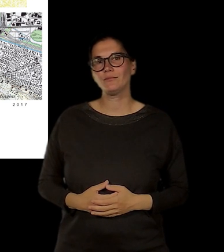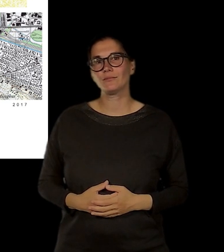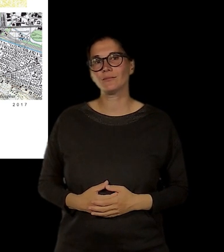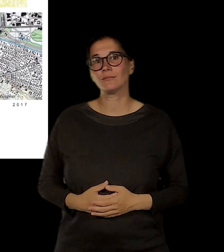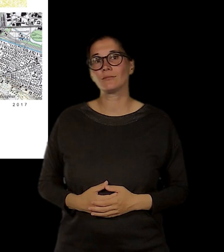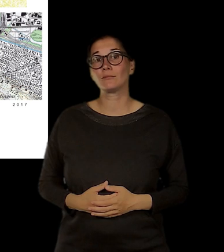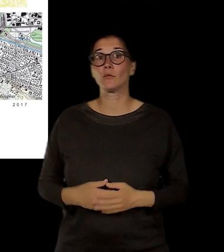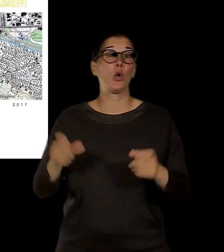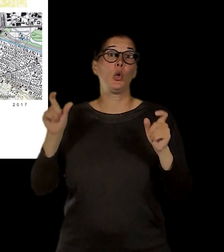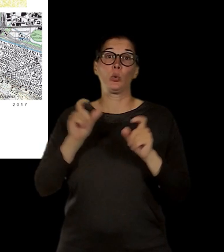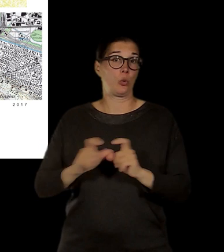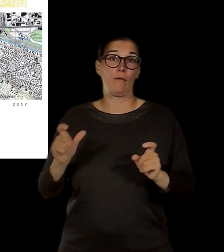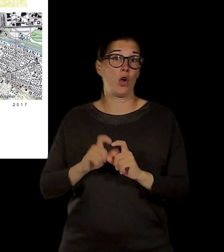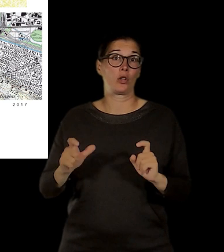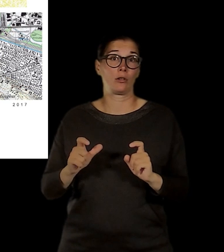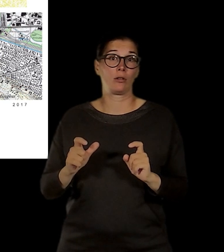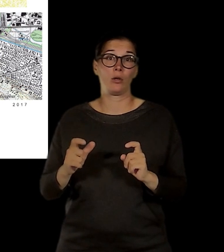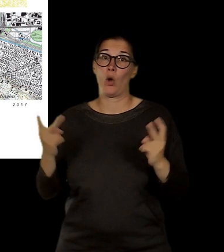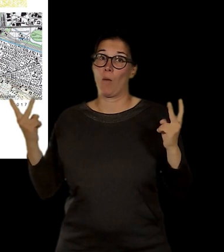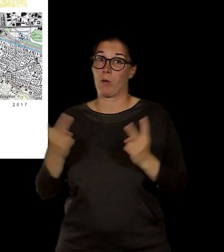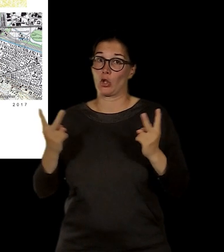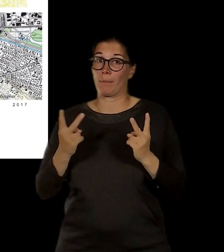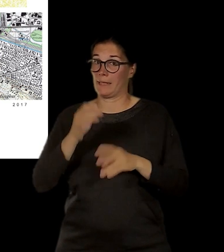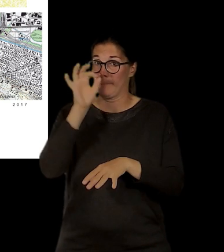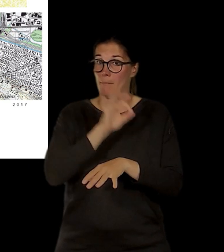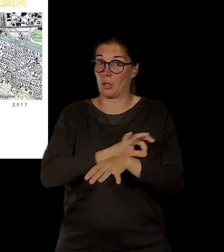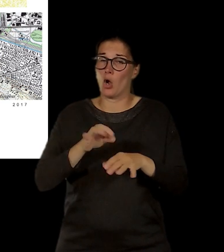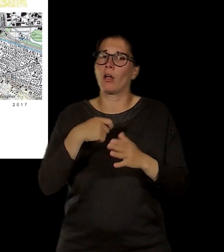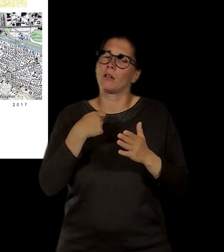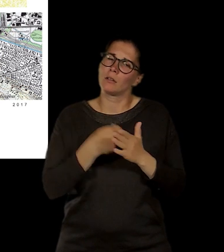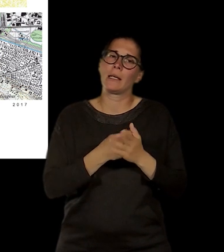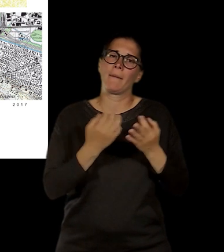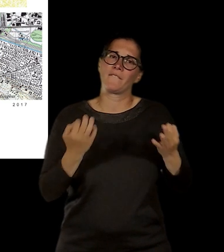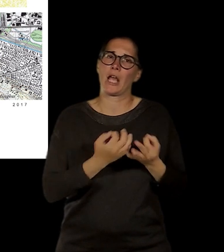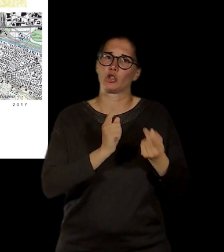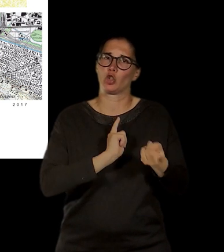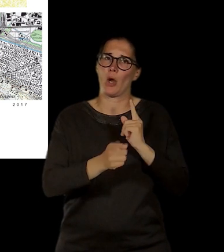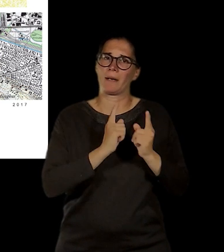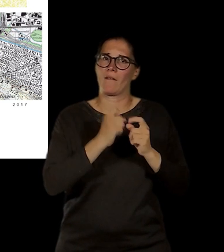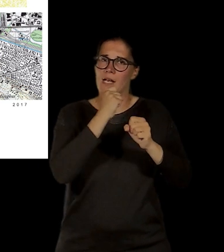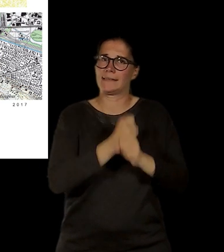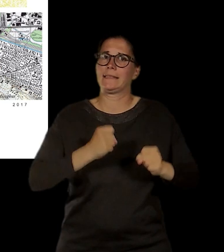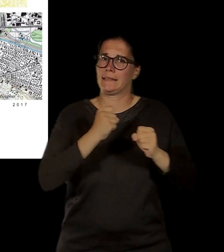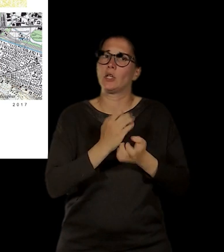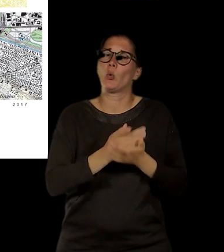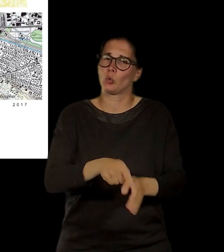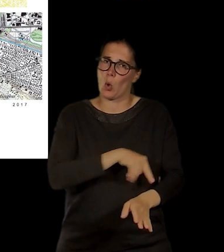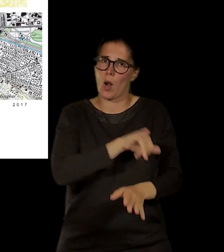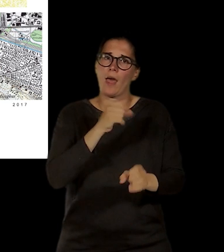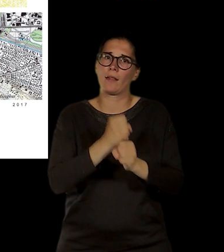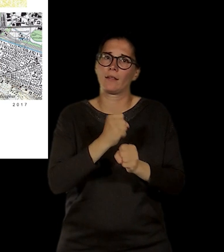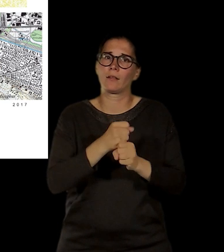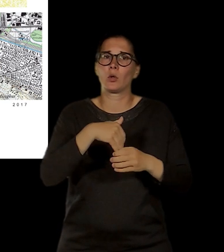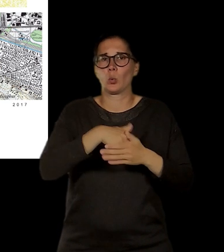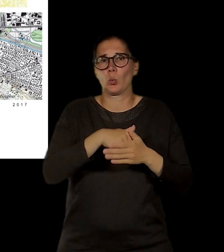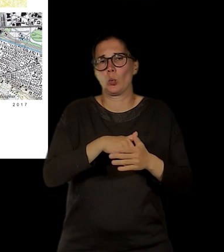podobně dlouhodobý infrastrukturní projekt, který se, na kterém pracujeme už mnoho let. Je to ve městské části